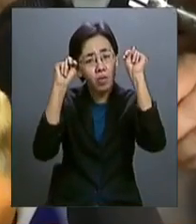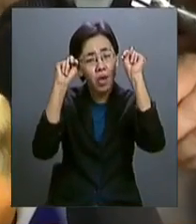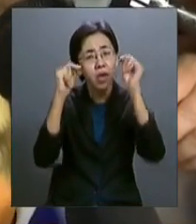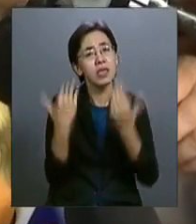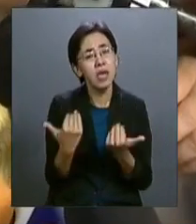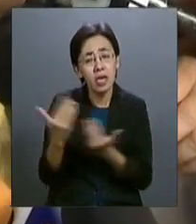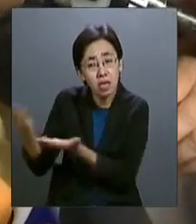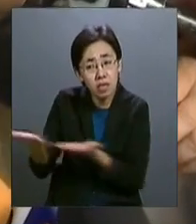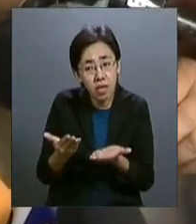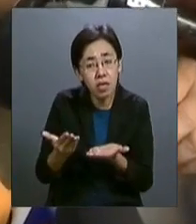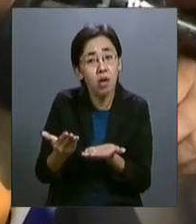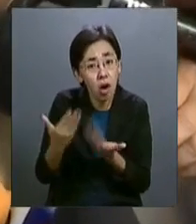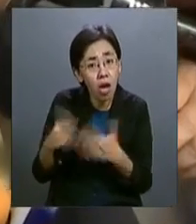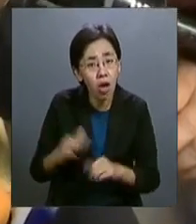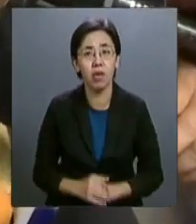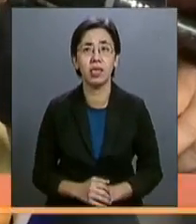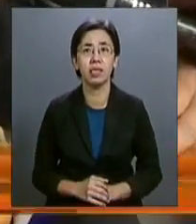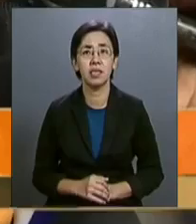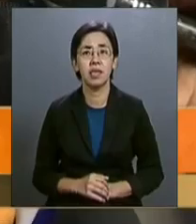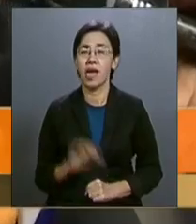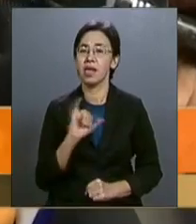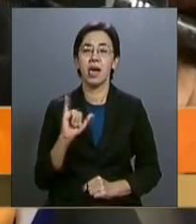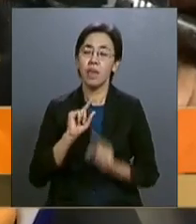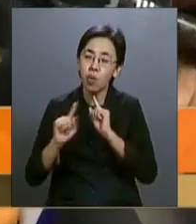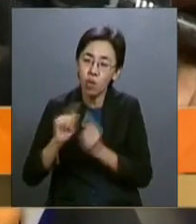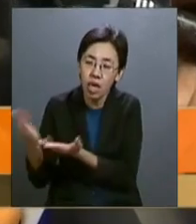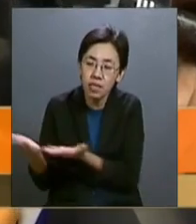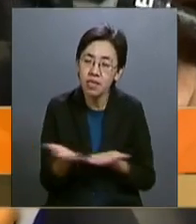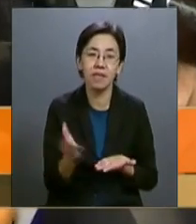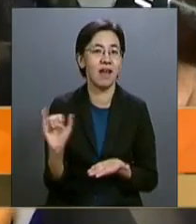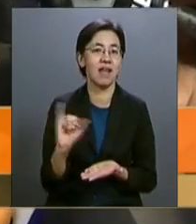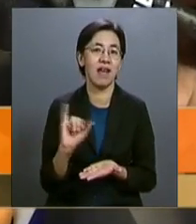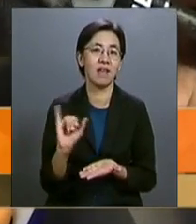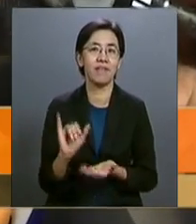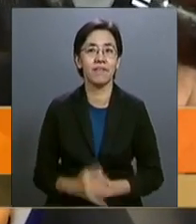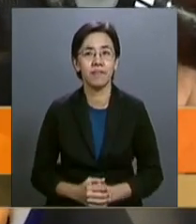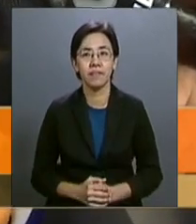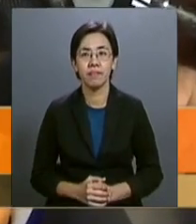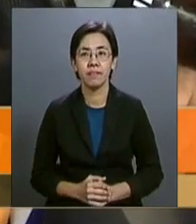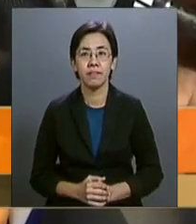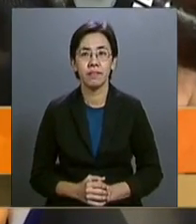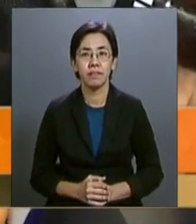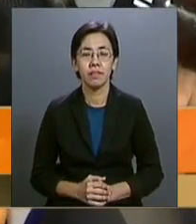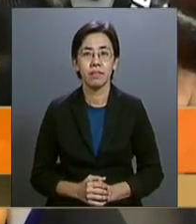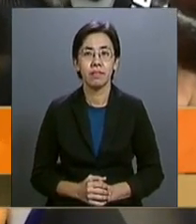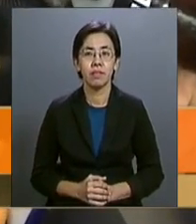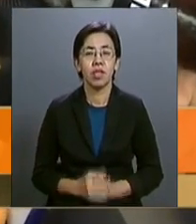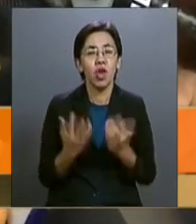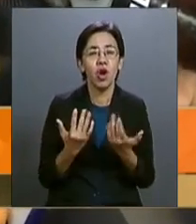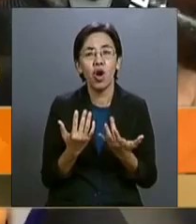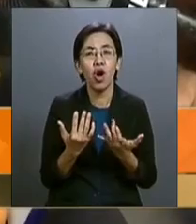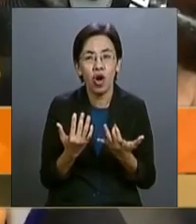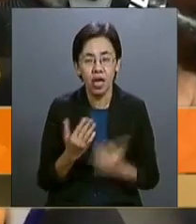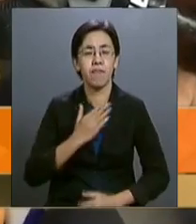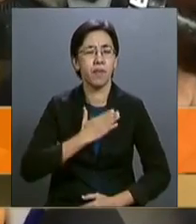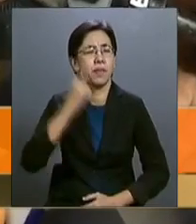ไปเชิญหรือยังคะ ยังไม่ได้มีการเชิญนะครับยังไม่มีการเชิญท่านไหนเลยนะครับก็ประเดี๋ยวถึงเวลาเนี่ยผม